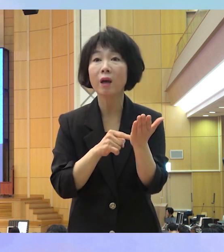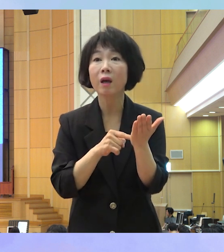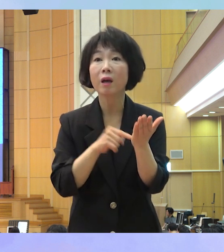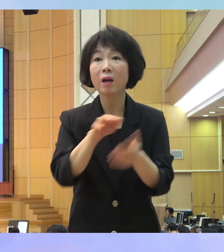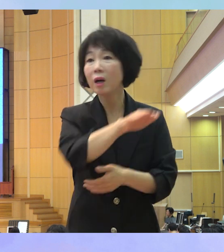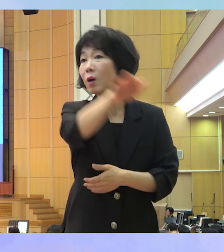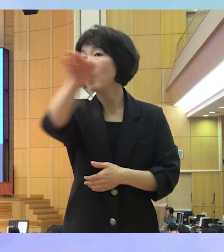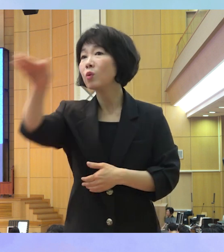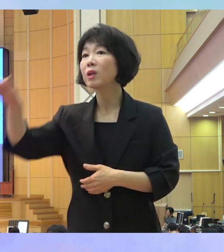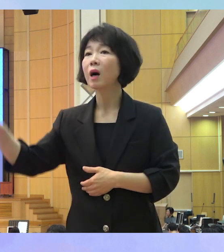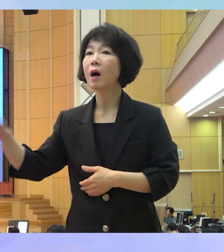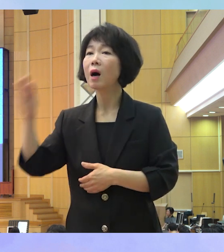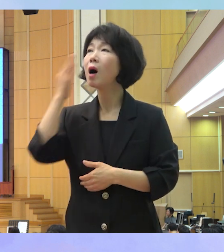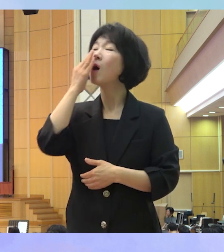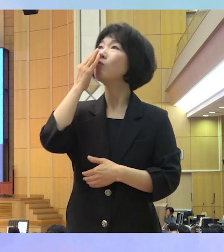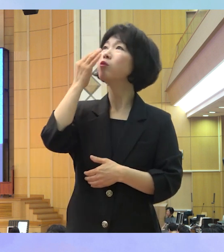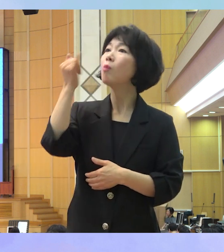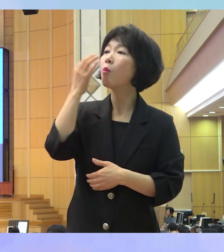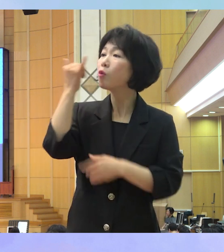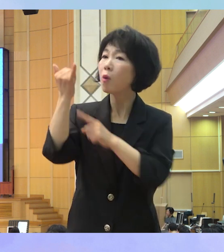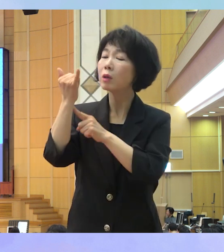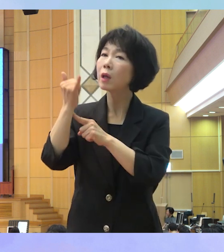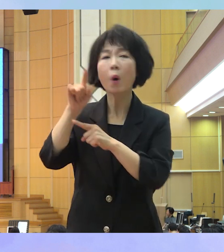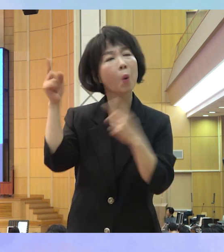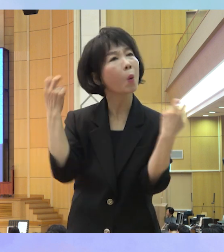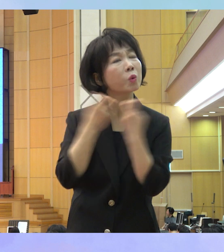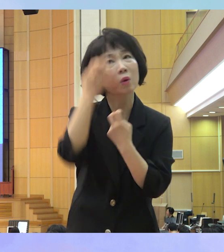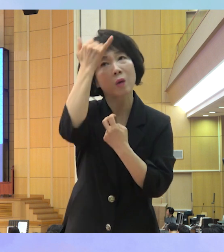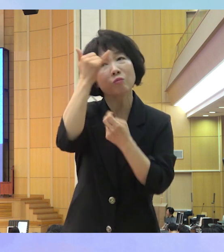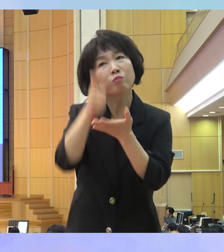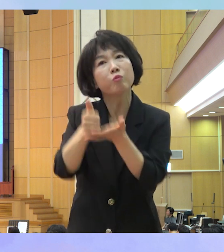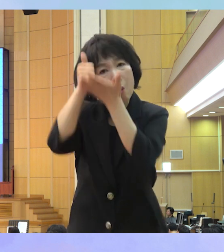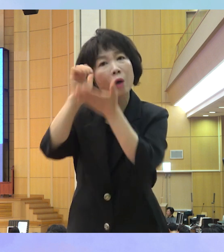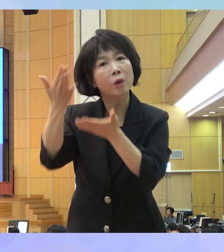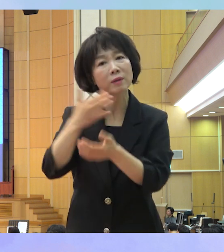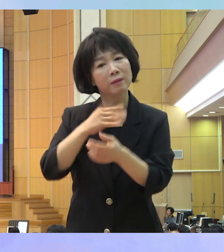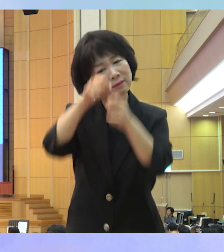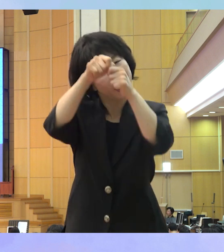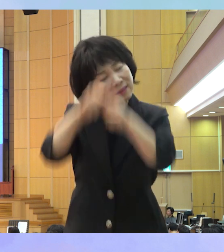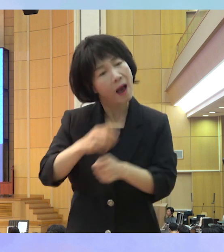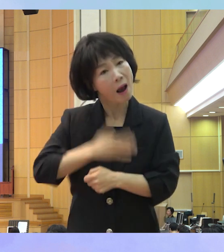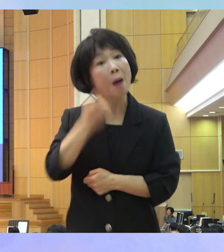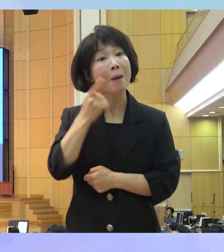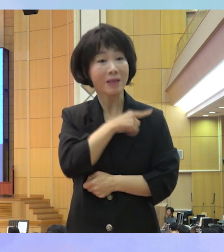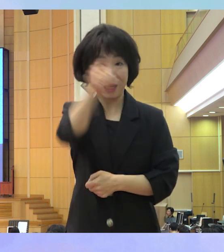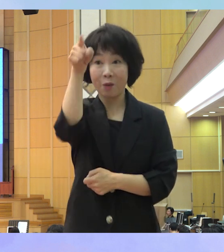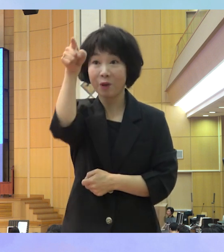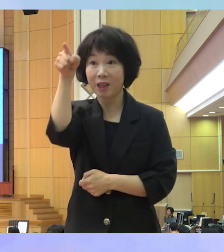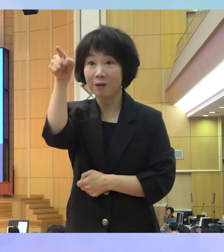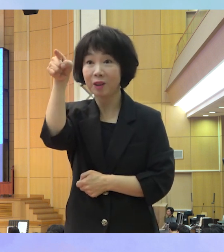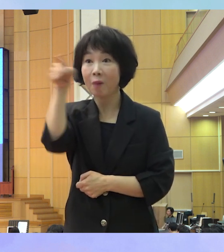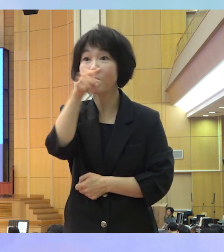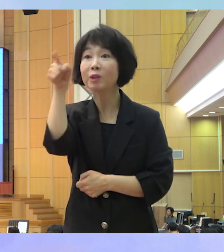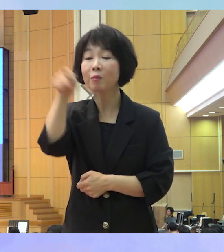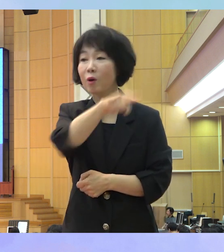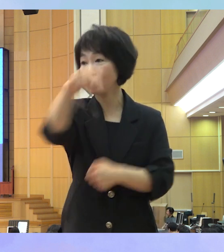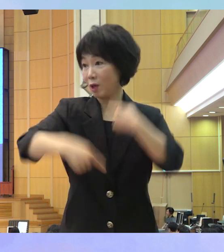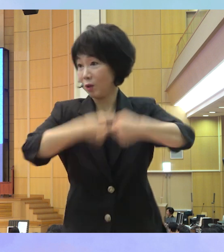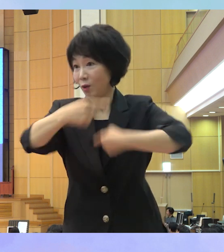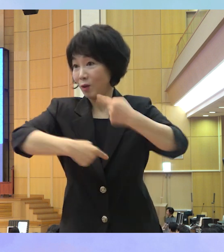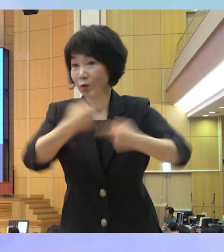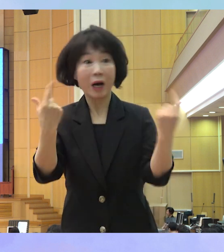어떻게 부모님께 효도를 해야 되는지 세 가지로 잠시 나눠보도록 하겠습니다. 첫 번째는 뭐냐?